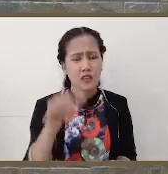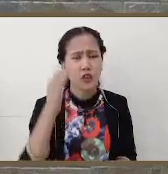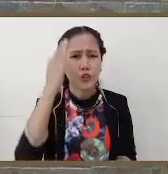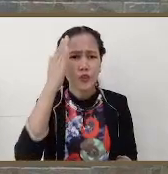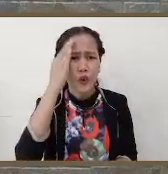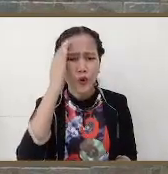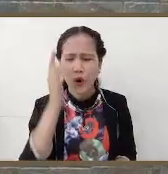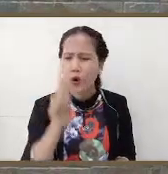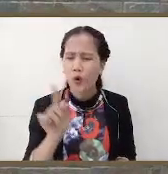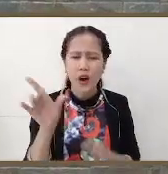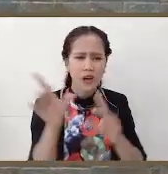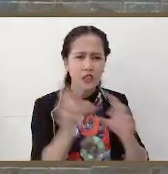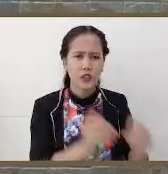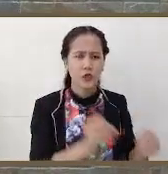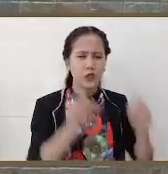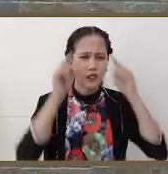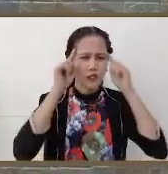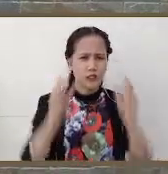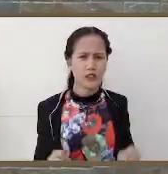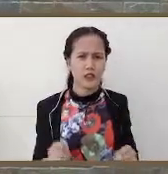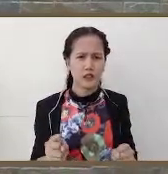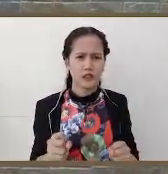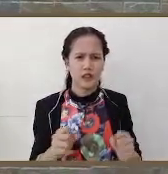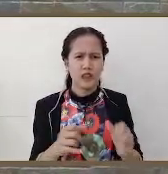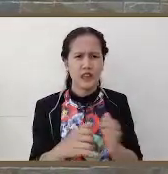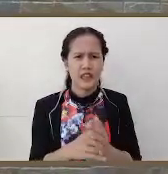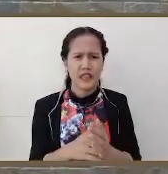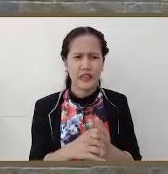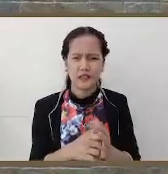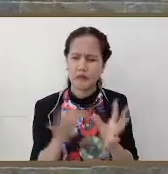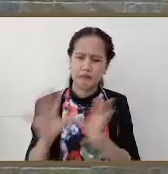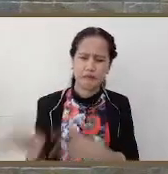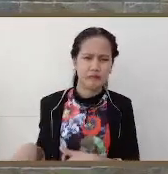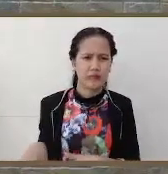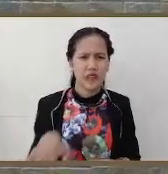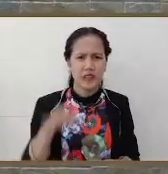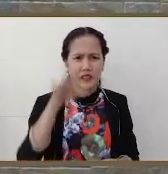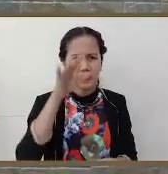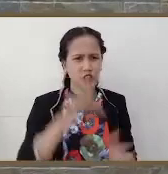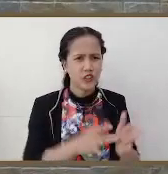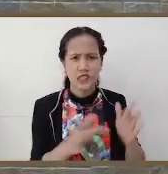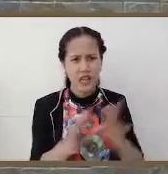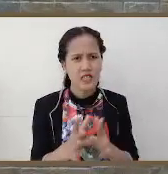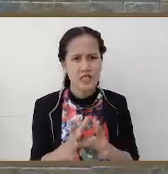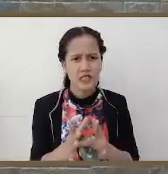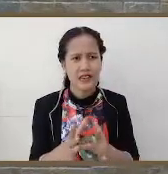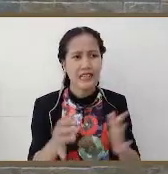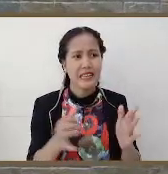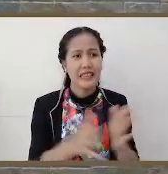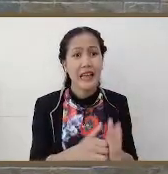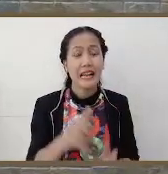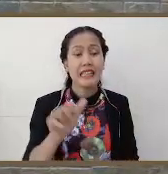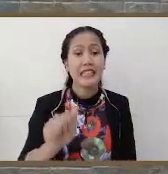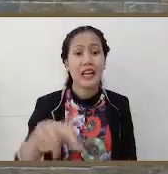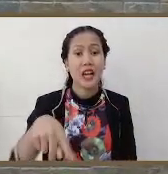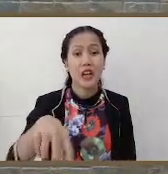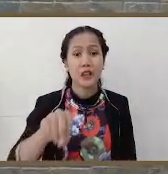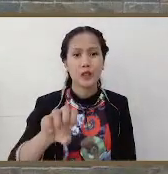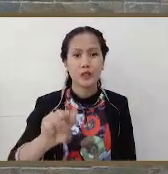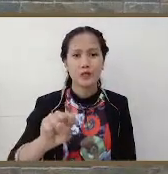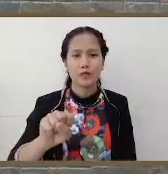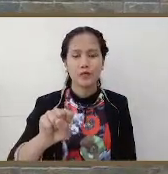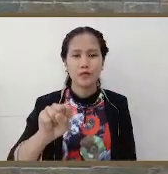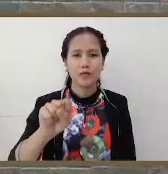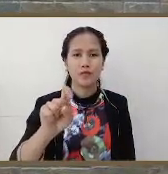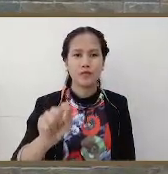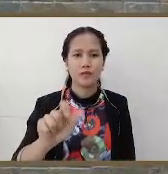kanilang ginagawang decision na talikuran nila ang Panginoong Hesukristo. That is apostasy. At doon, mga